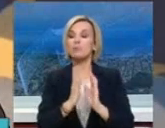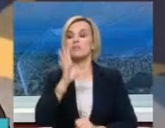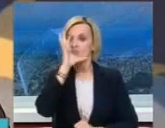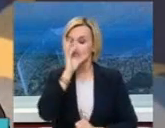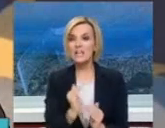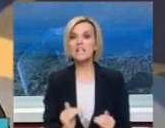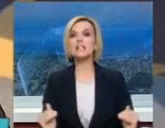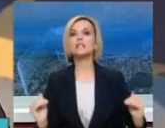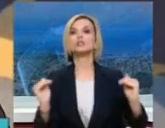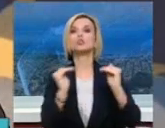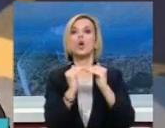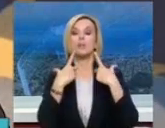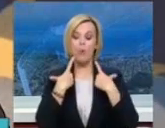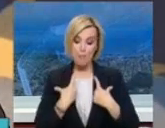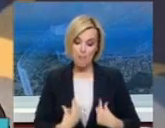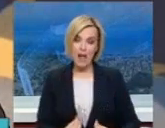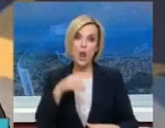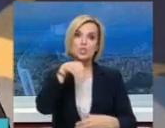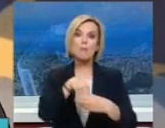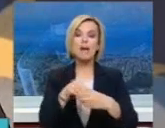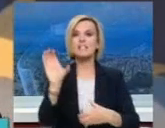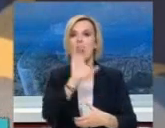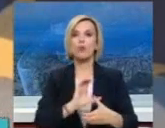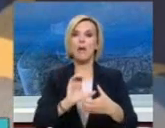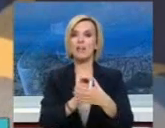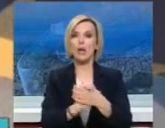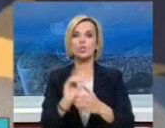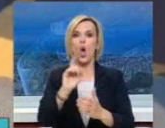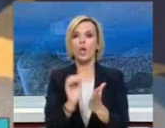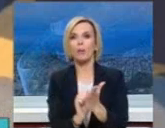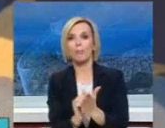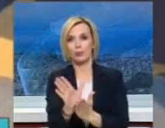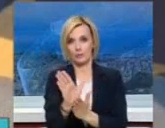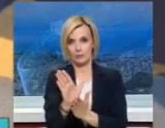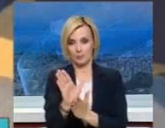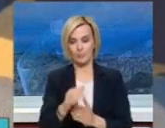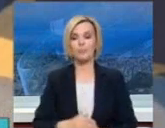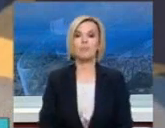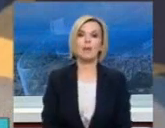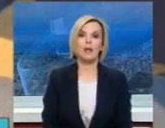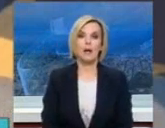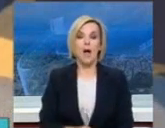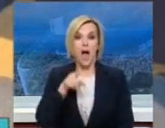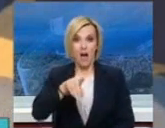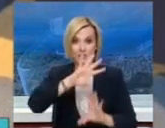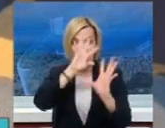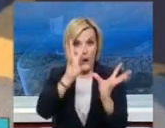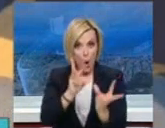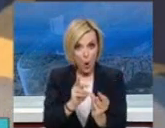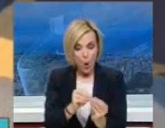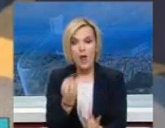κανονικό κράτος μέλος και όχι ως μια εξαίρεση. Λαμβάνοντα συνεπώς υπόψη τα νέα